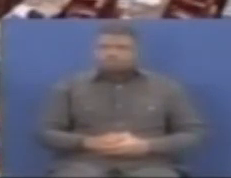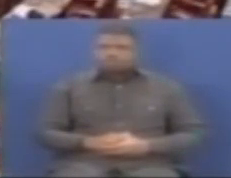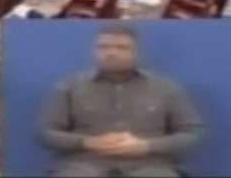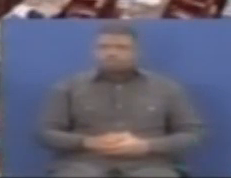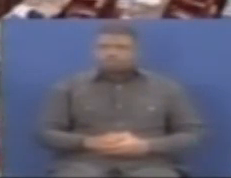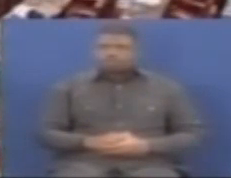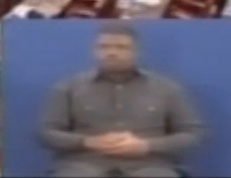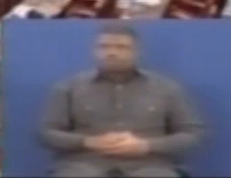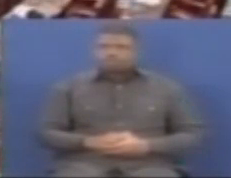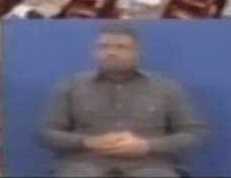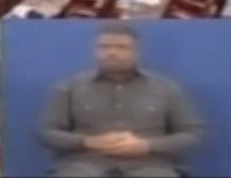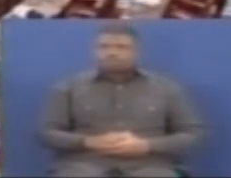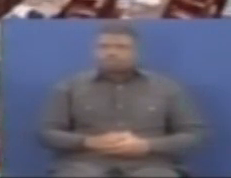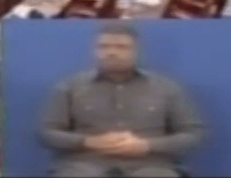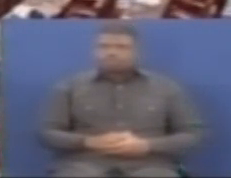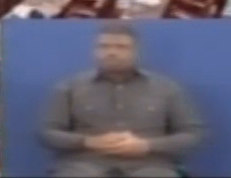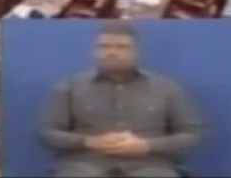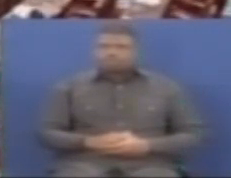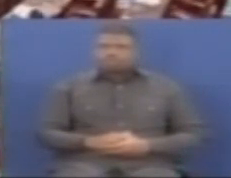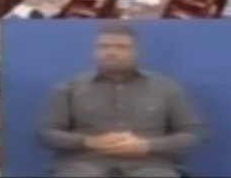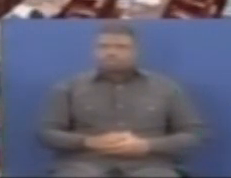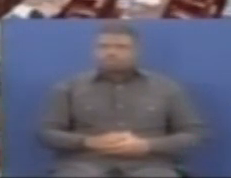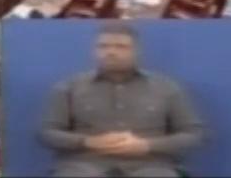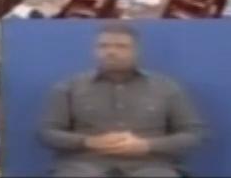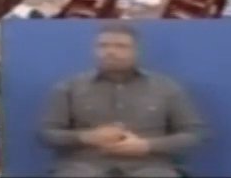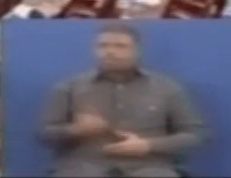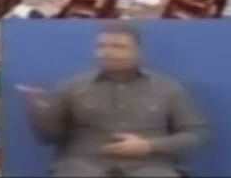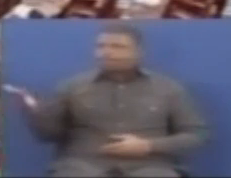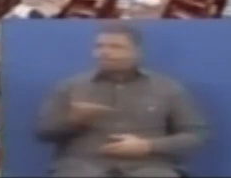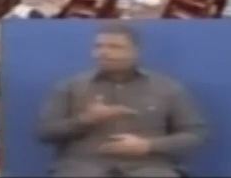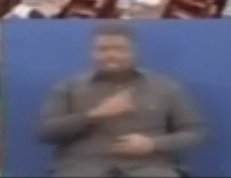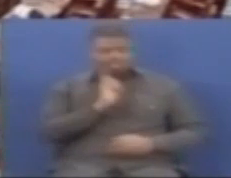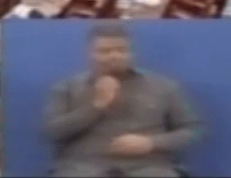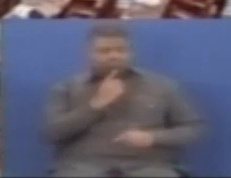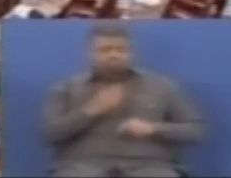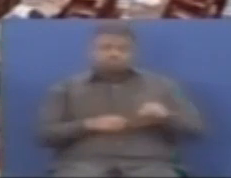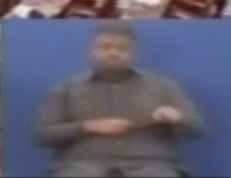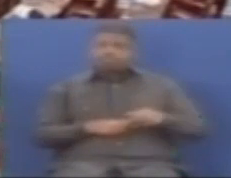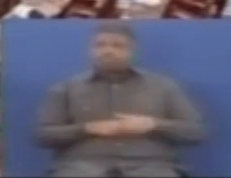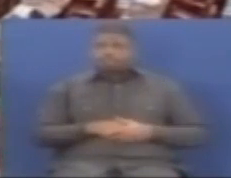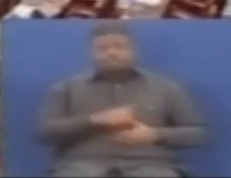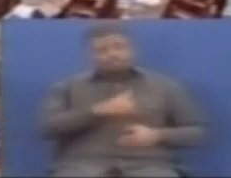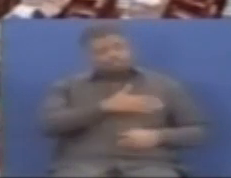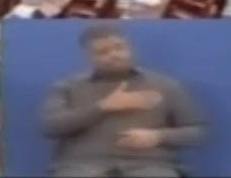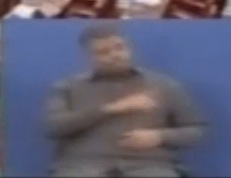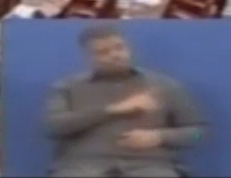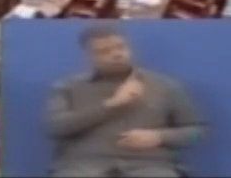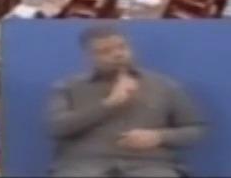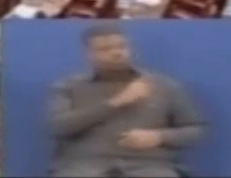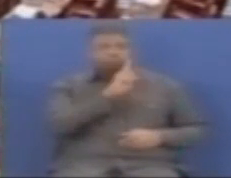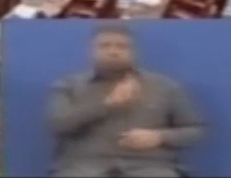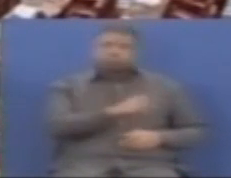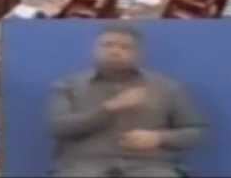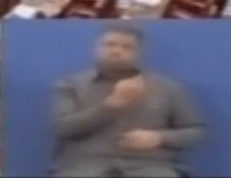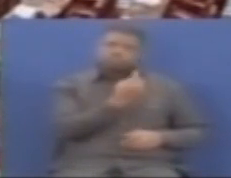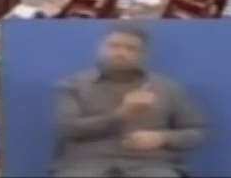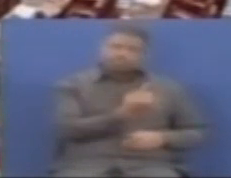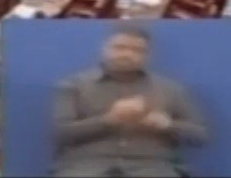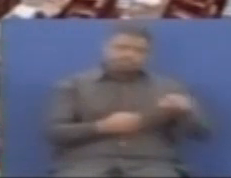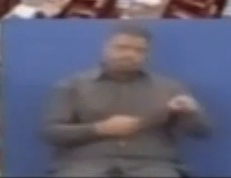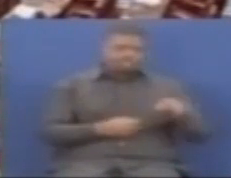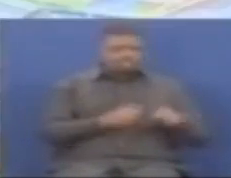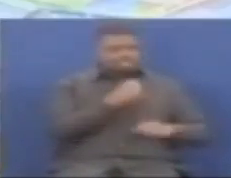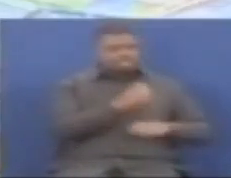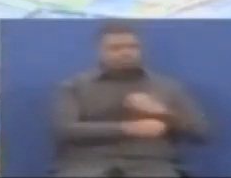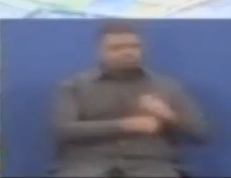Mheshimiwa Waziri wa Nishati, majibu. Mheshimiwa Spika, napenda jibu swali moja la nyongeza la Mheshimiwa Mambe Mbe Masasi kama ifuatavyo. Ziko